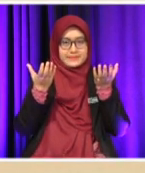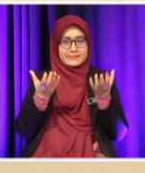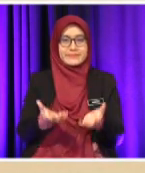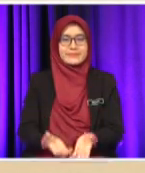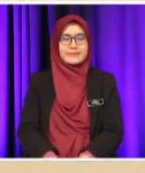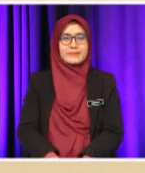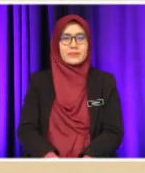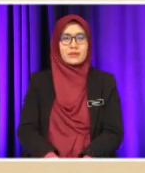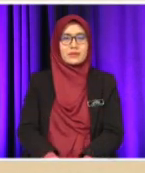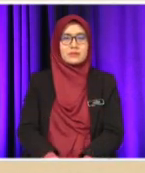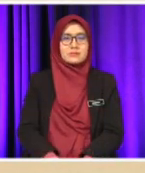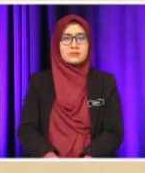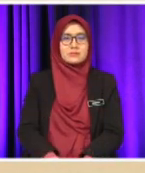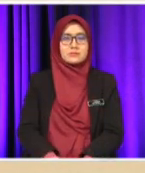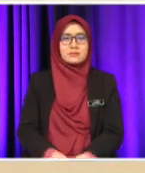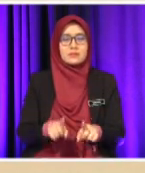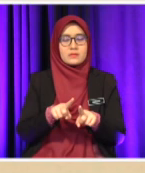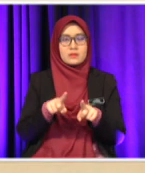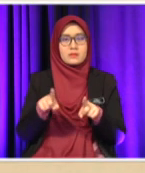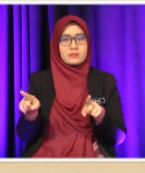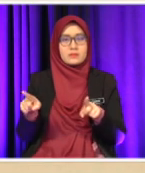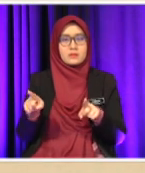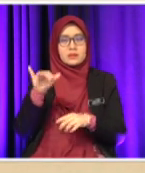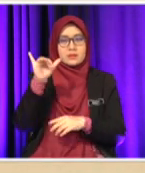sebenarnya yang terbaik sebenarnya